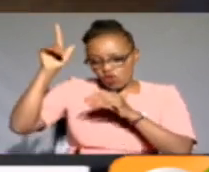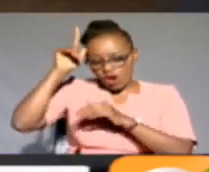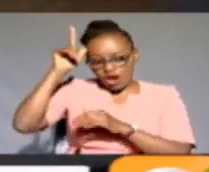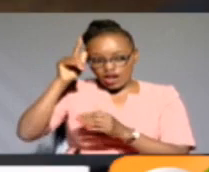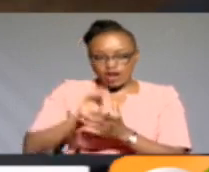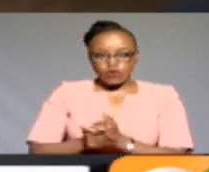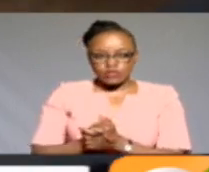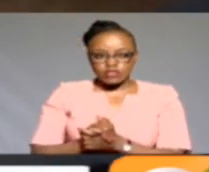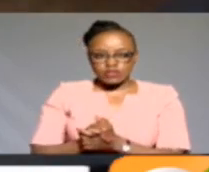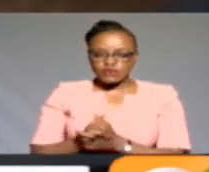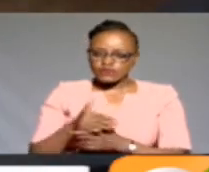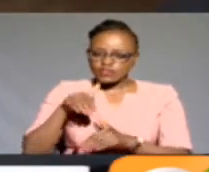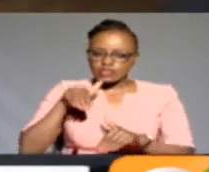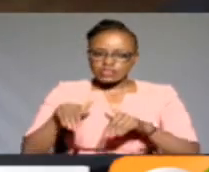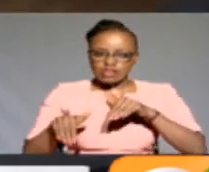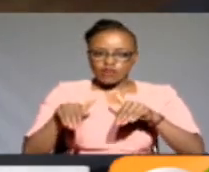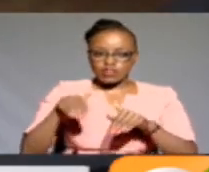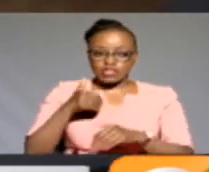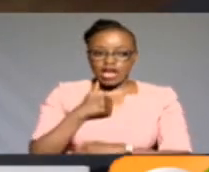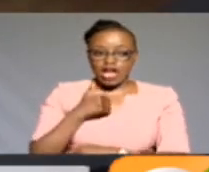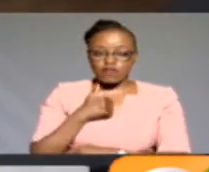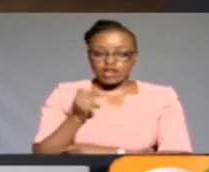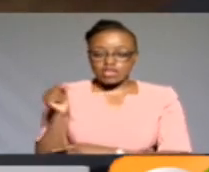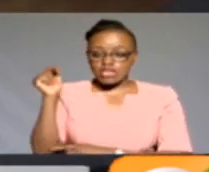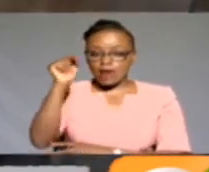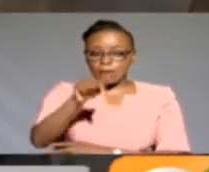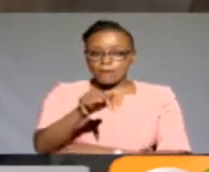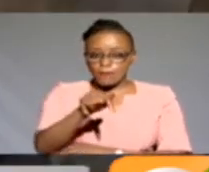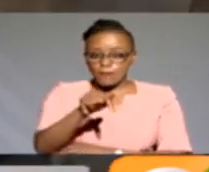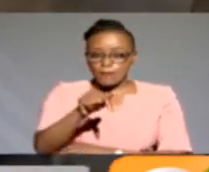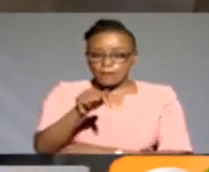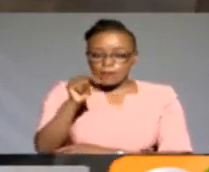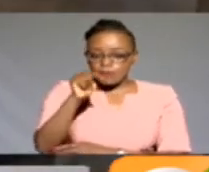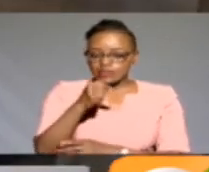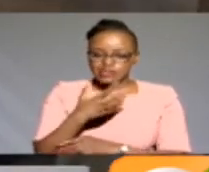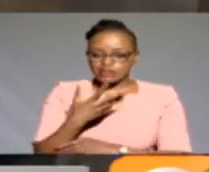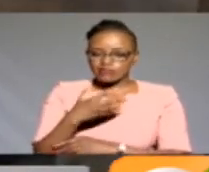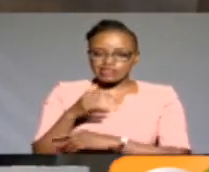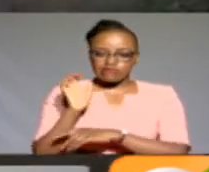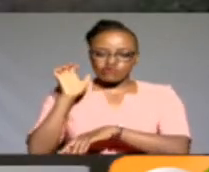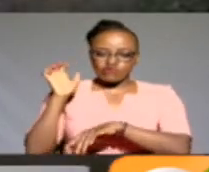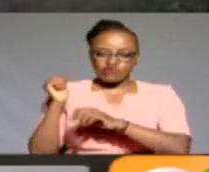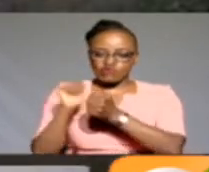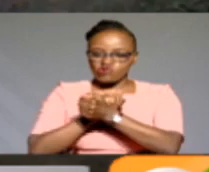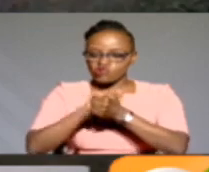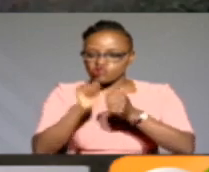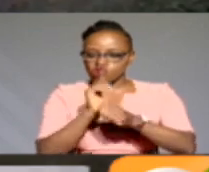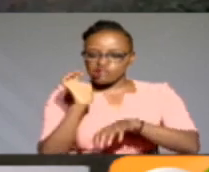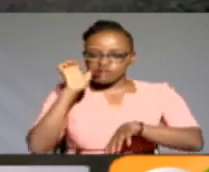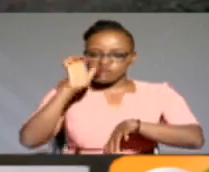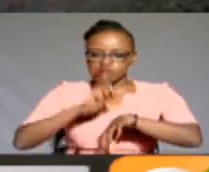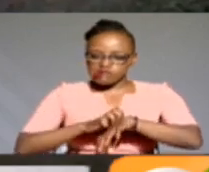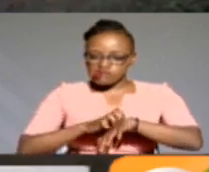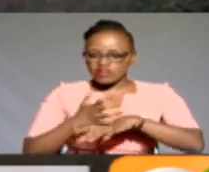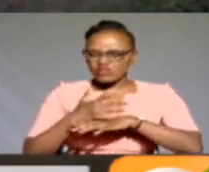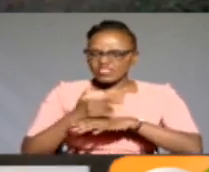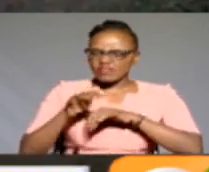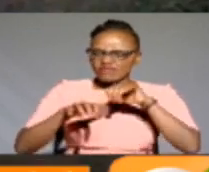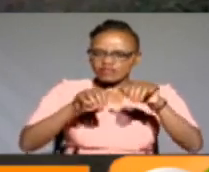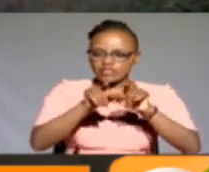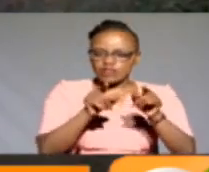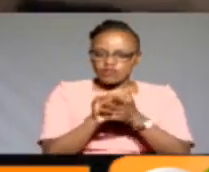tumevamiwa na fisi, ikakuja ikakula ng'ombe, ikaumiza upande wa matiti na